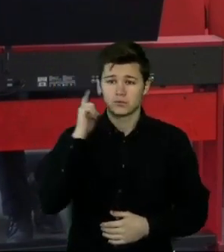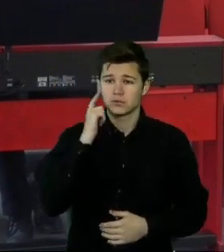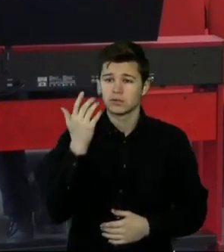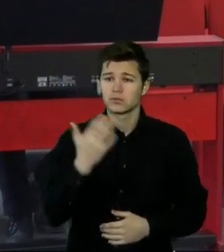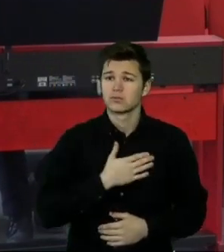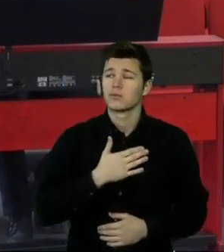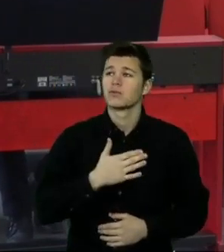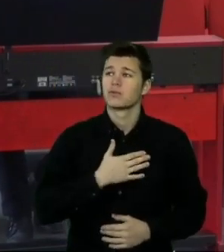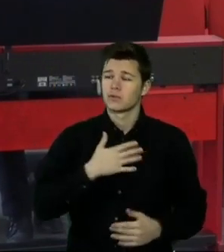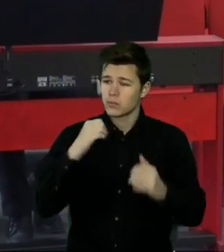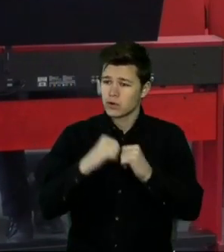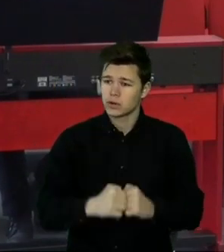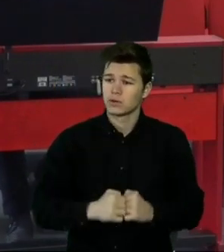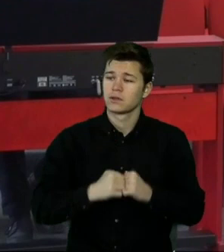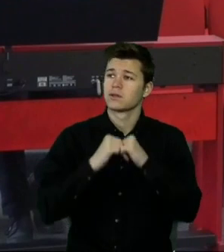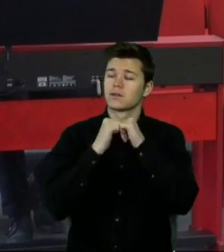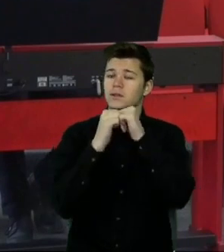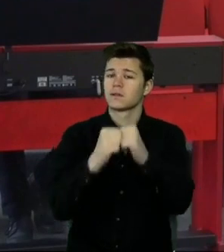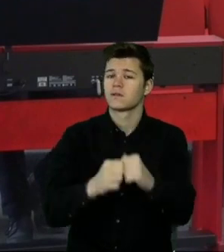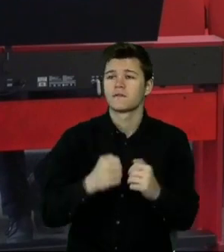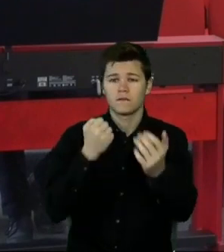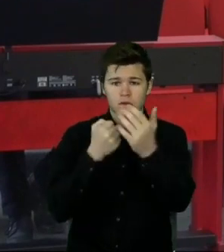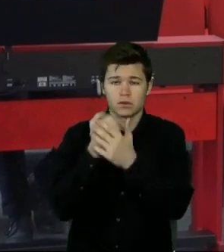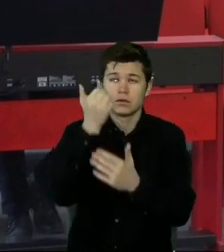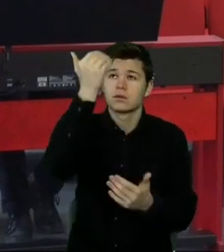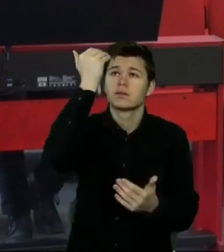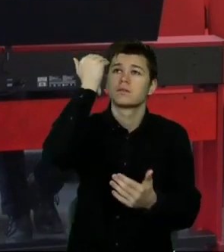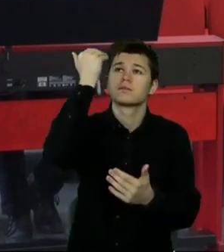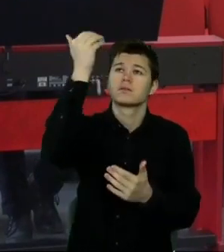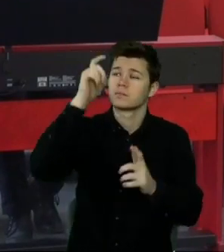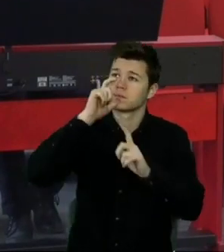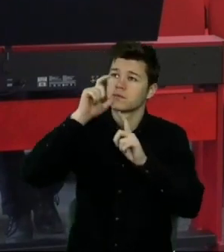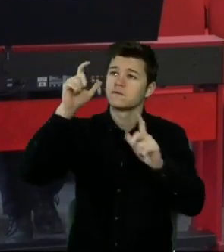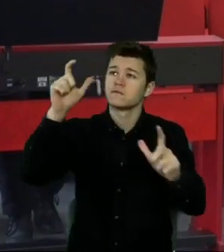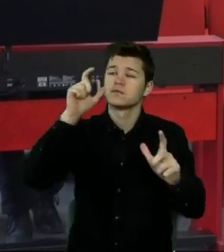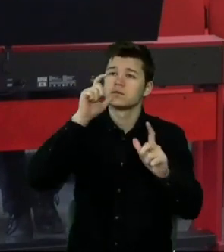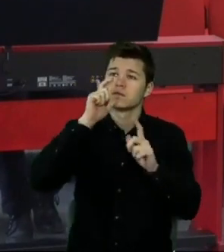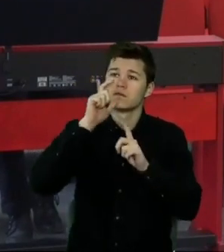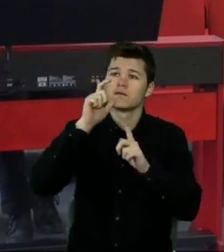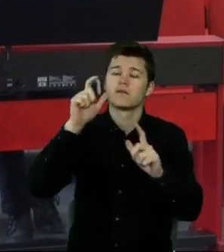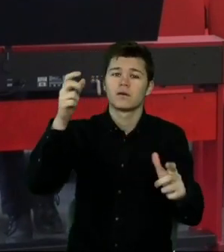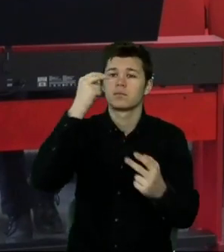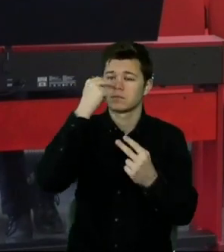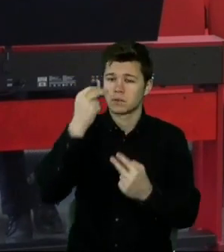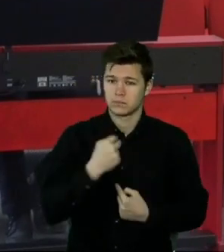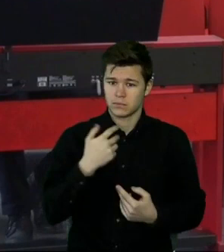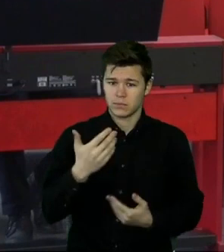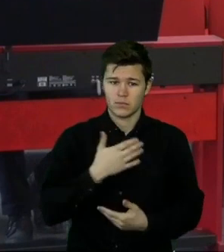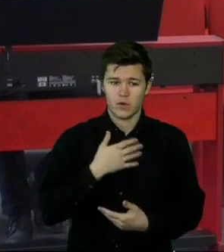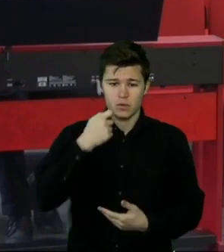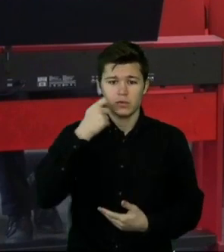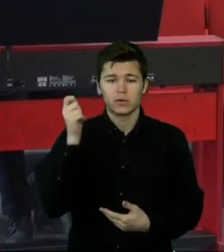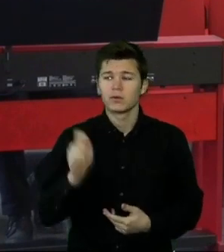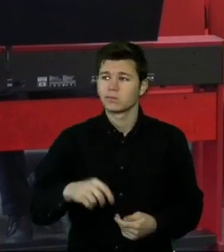Почуй нас, нашу молитву, до тебе серце ми линем. Зряться над нами,